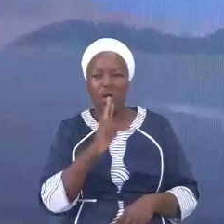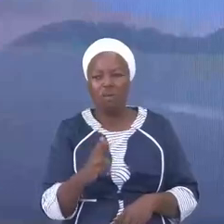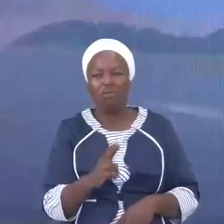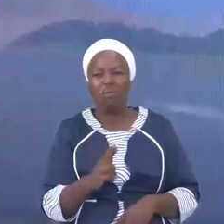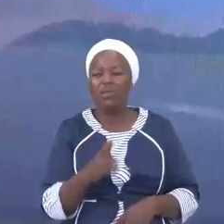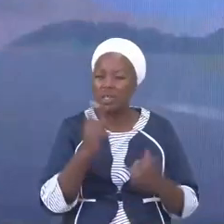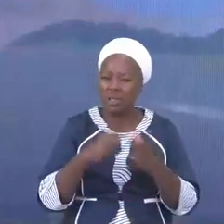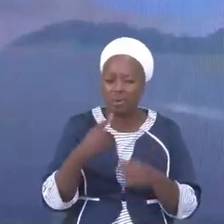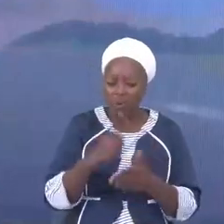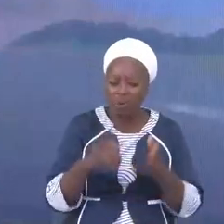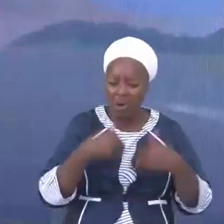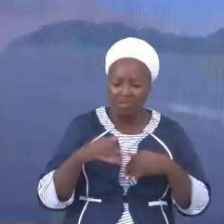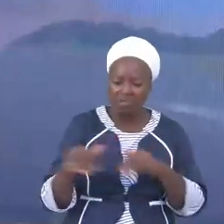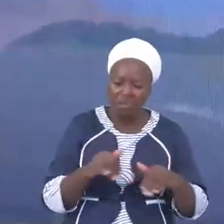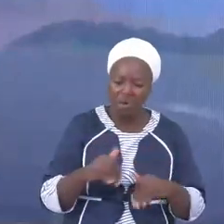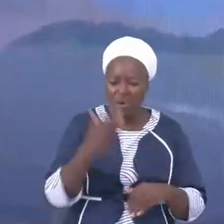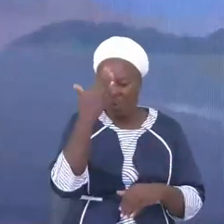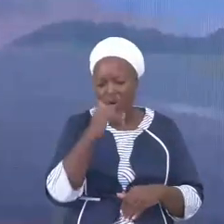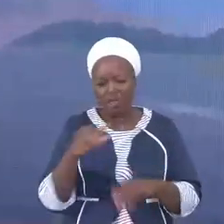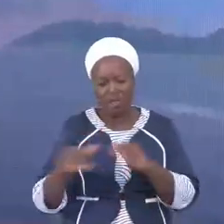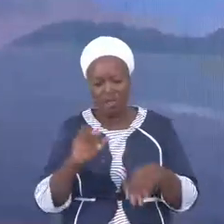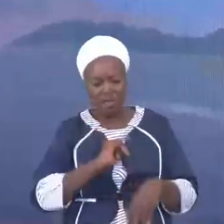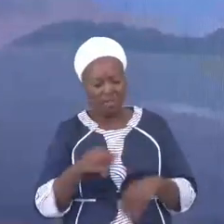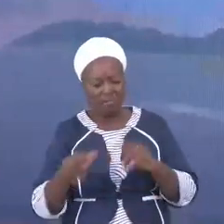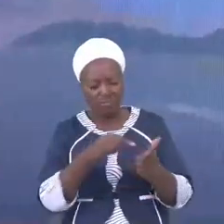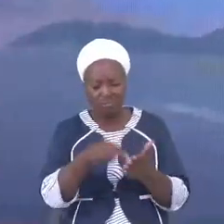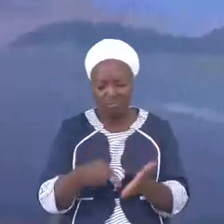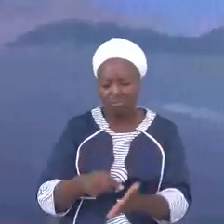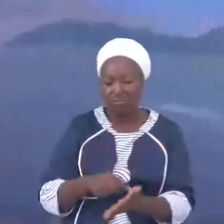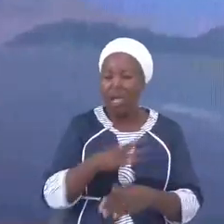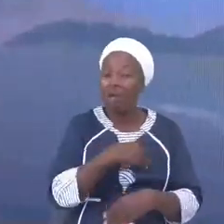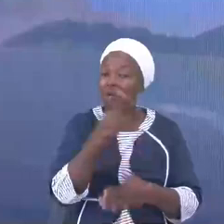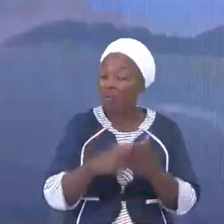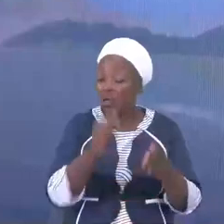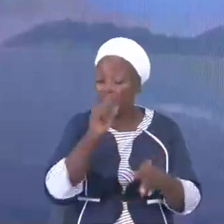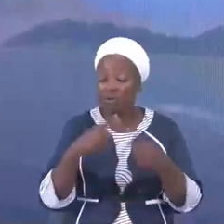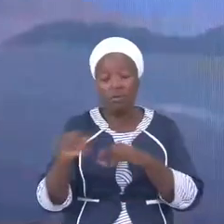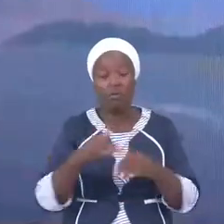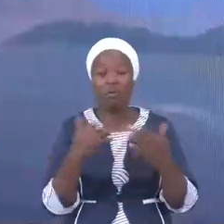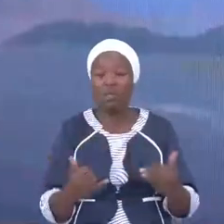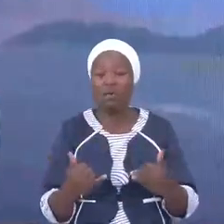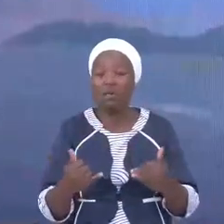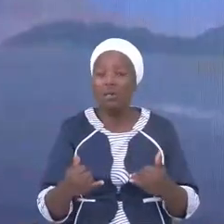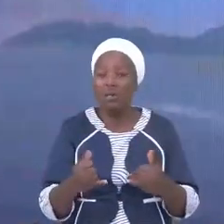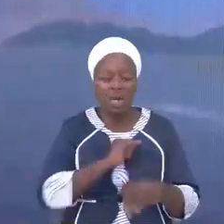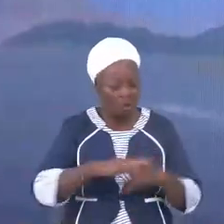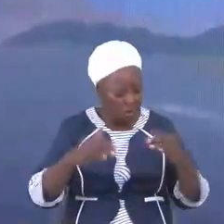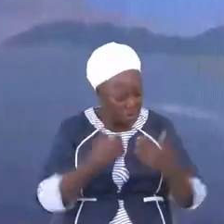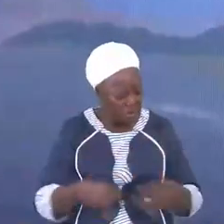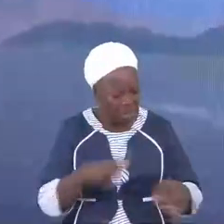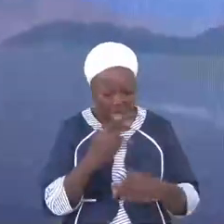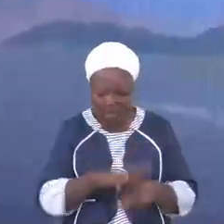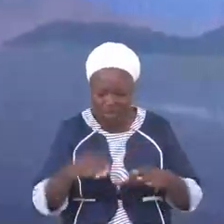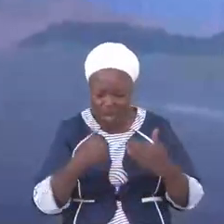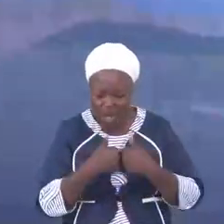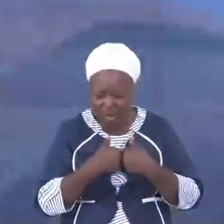fait? Pourquoi est-ce que j'ai fait ça? Et qu'est-ce que je vais faire maintenant? Je n'ai même pas de Bible dans ma main. Et